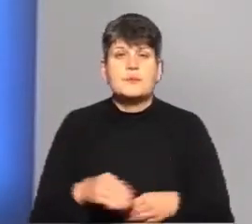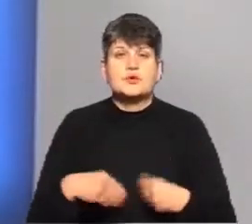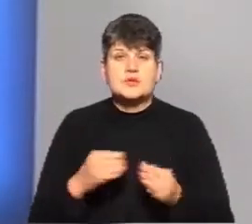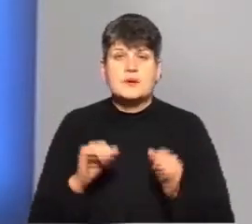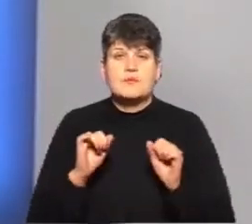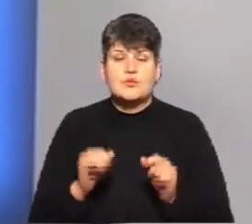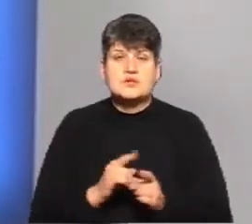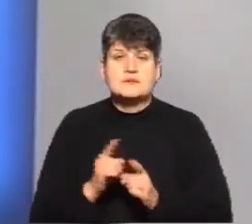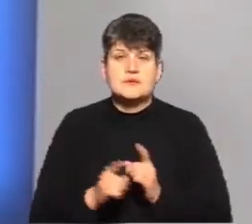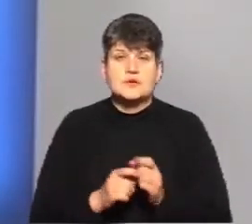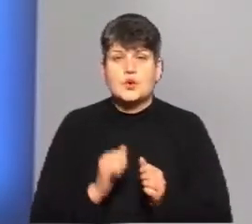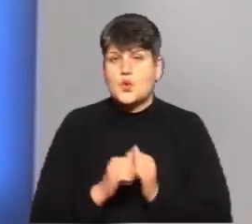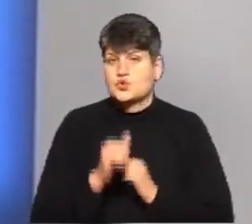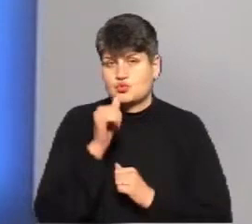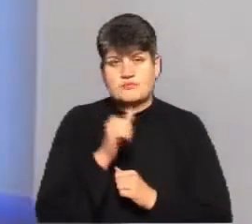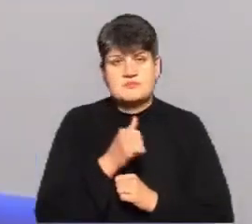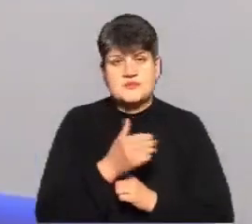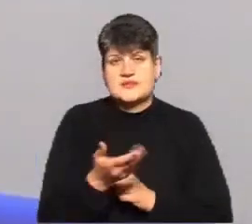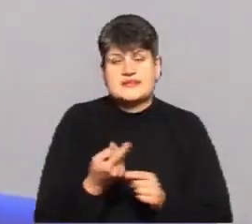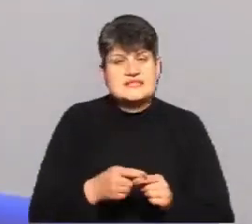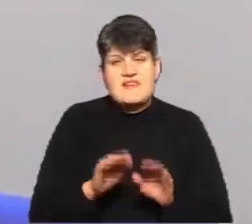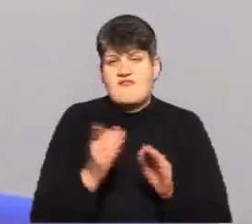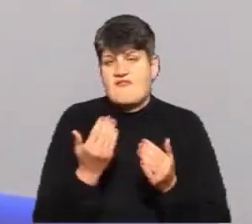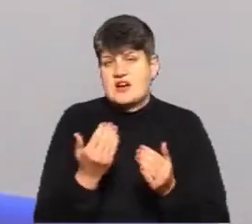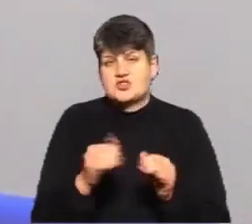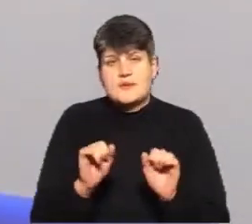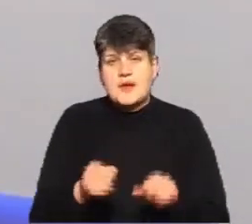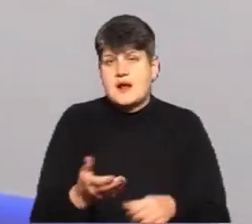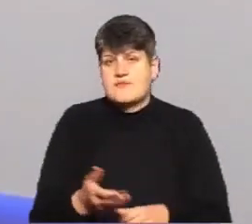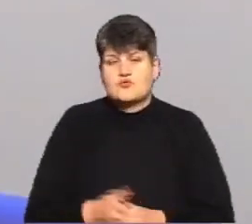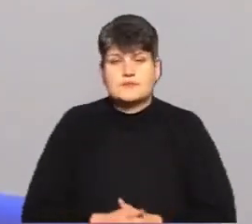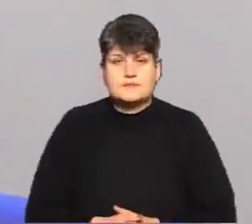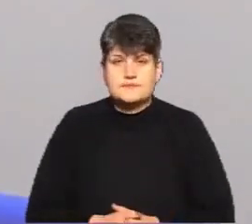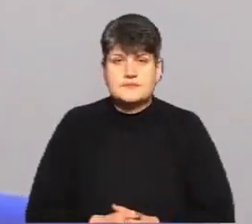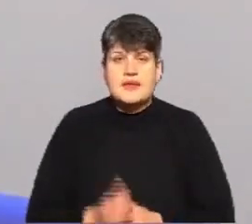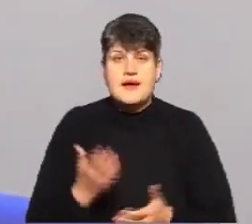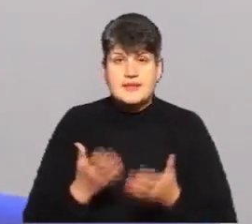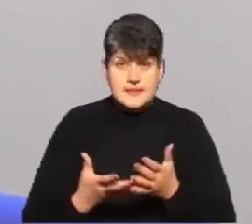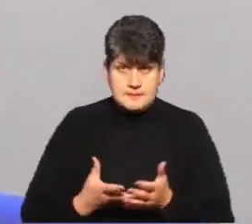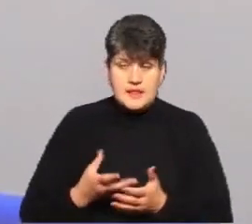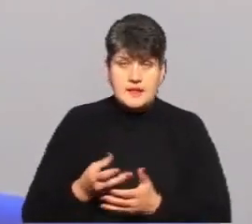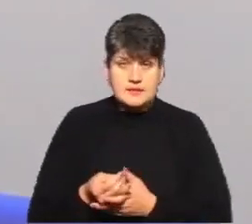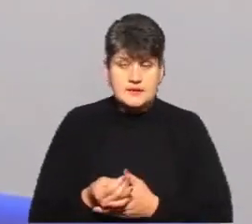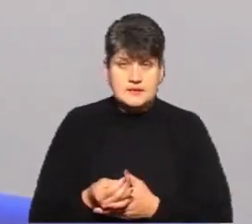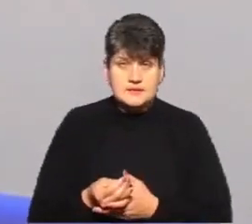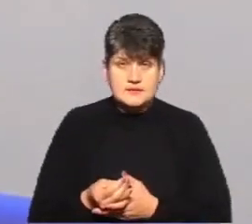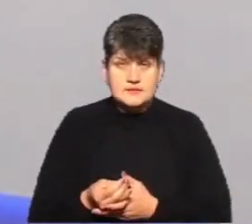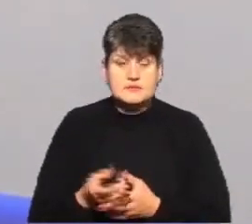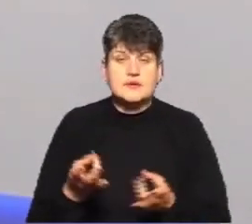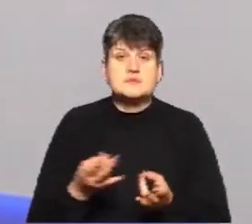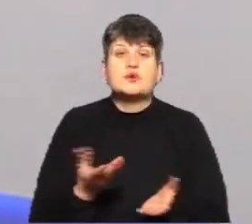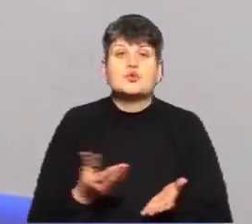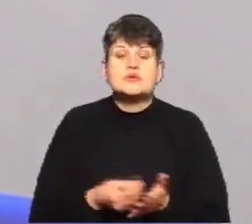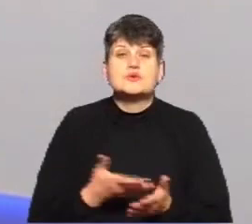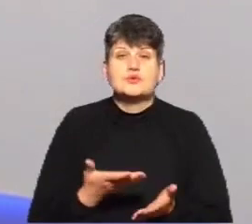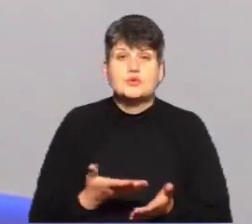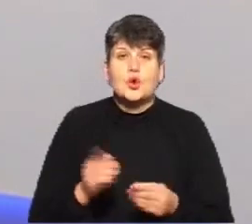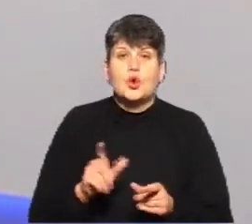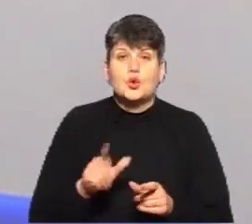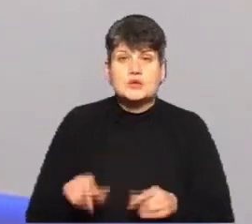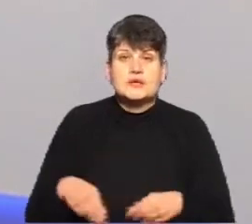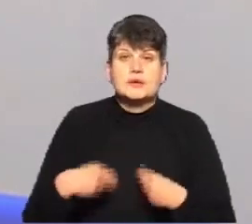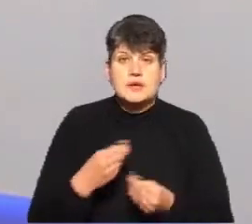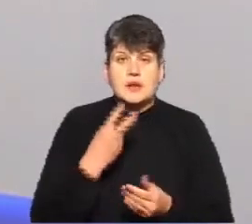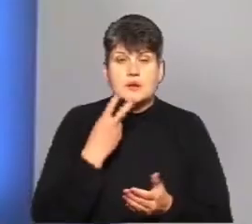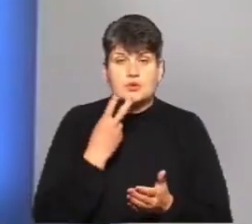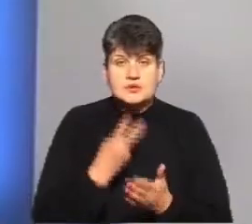кожного місяця. Це ваше право. Але платити доведеться за якою ціною? Тобто людина подала показники, з'явилися... Ви